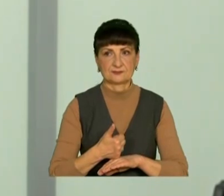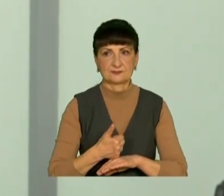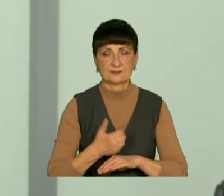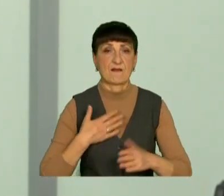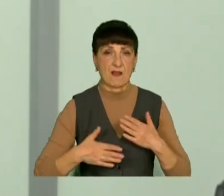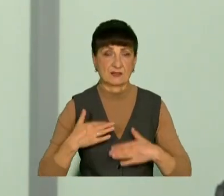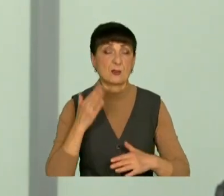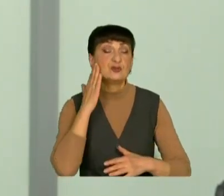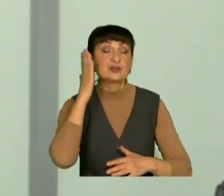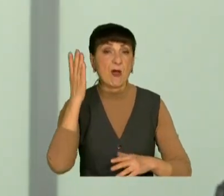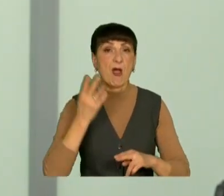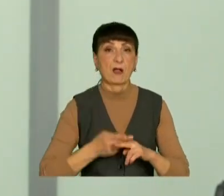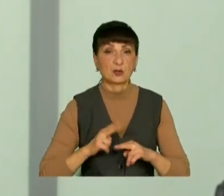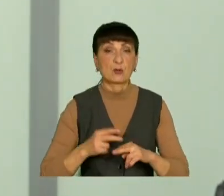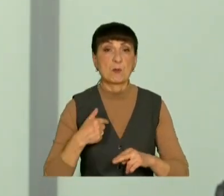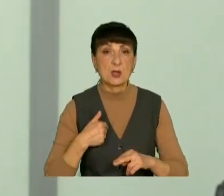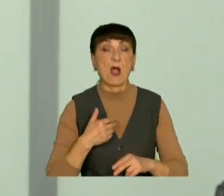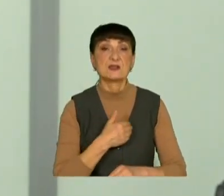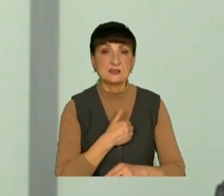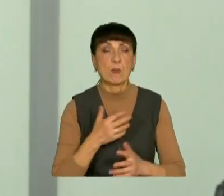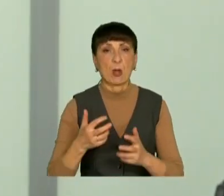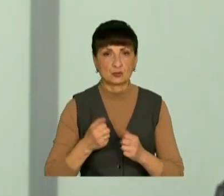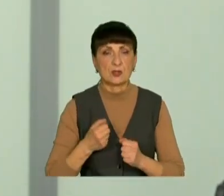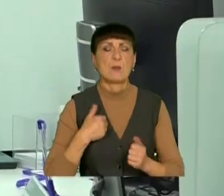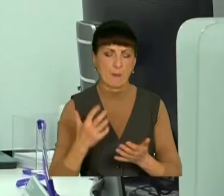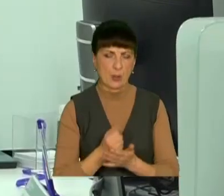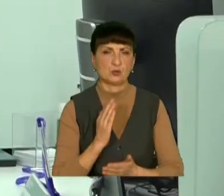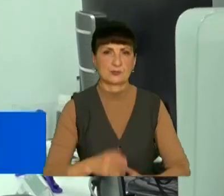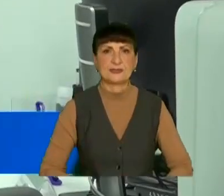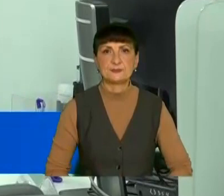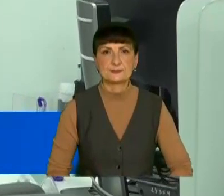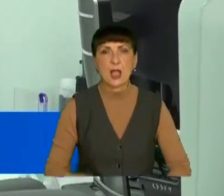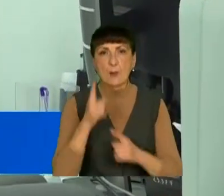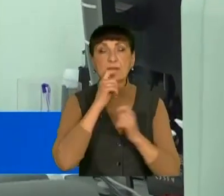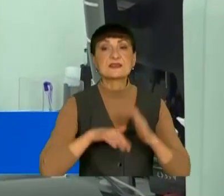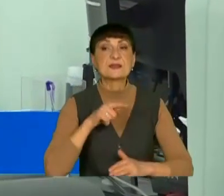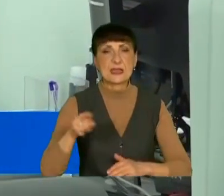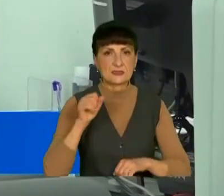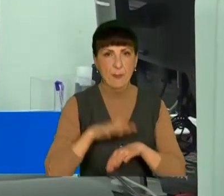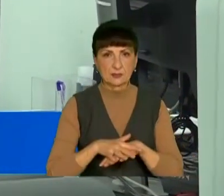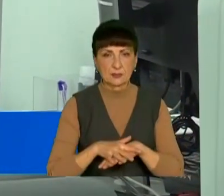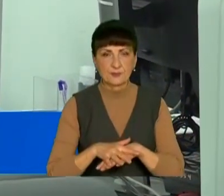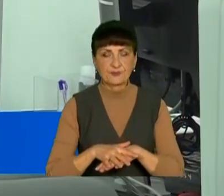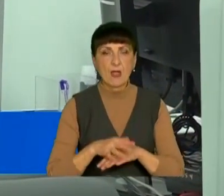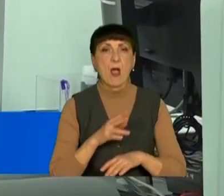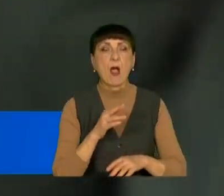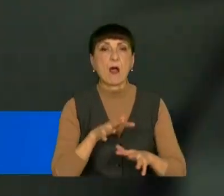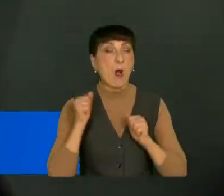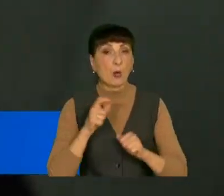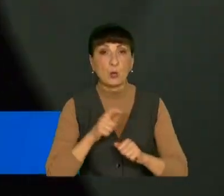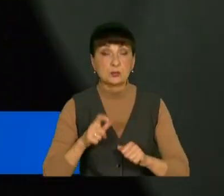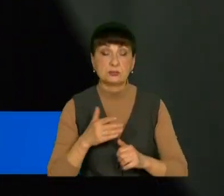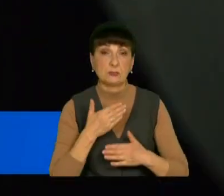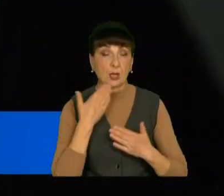та мечта, которую мы хотим получить, мы ее получим. По данным специалистов Отпасыбанка, оттока клиентов новые